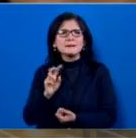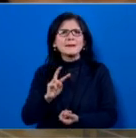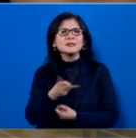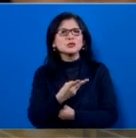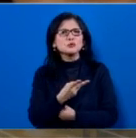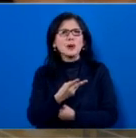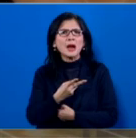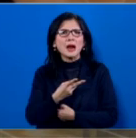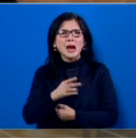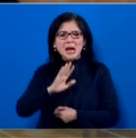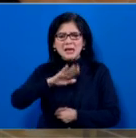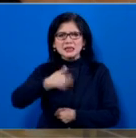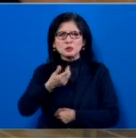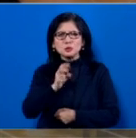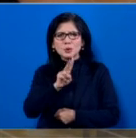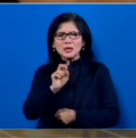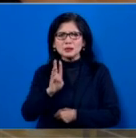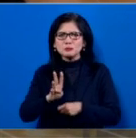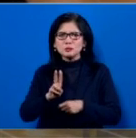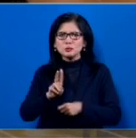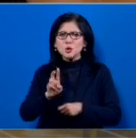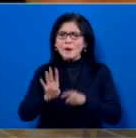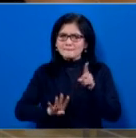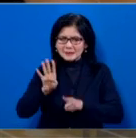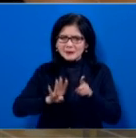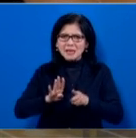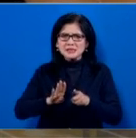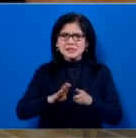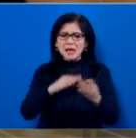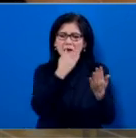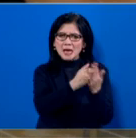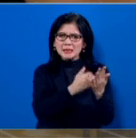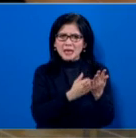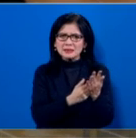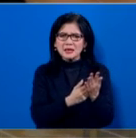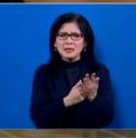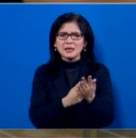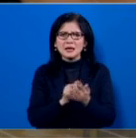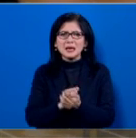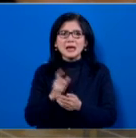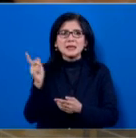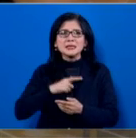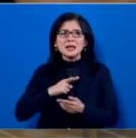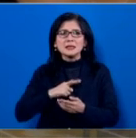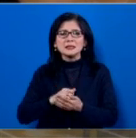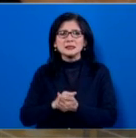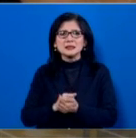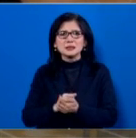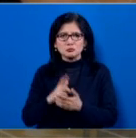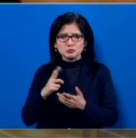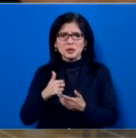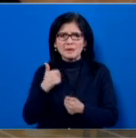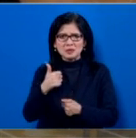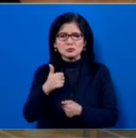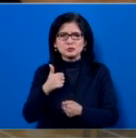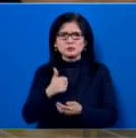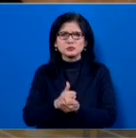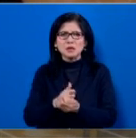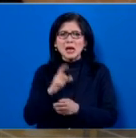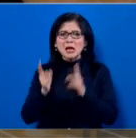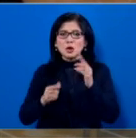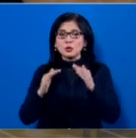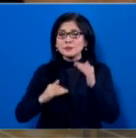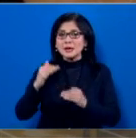tahun 2014 pun sebetulnya data yang dihasilkan oleh teman-teman ini sudah lumayan akurat begitu dibandingkan yang